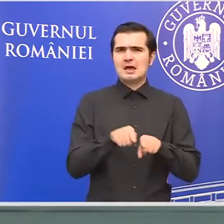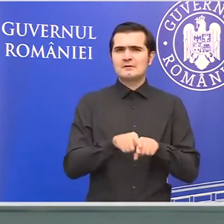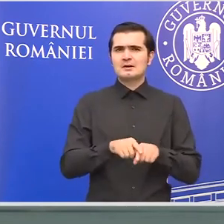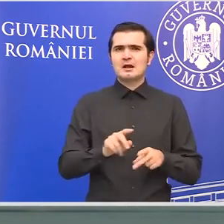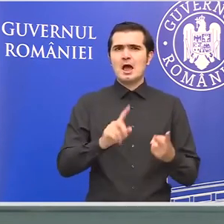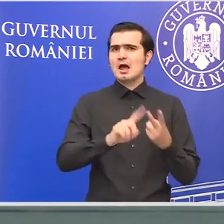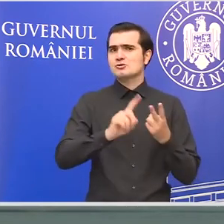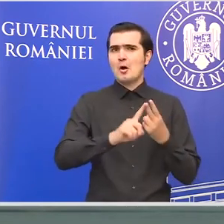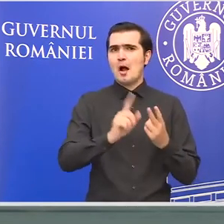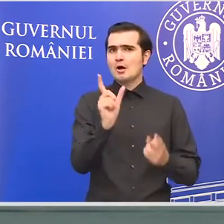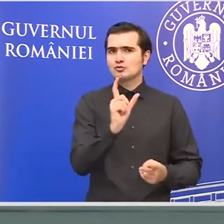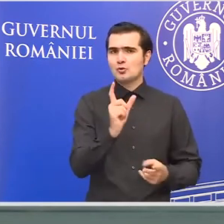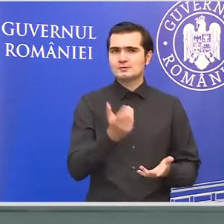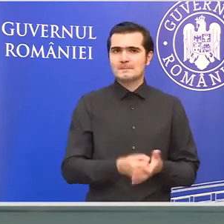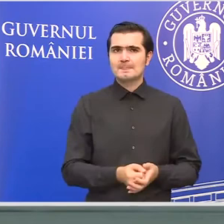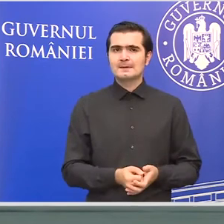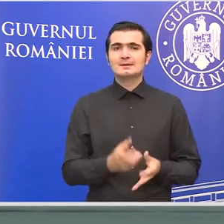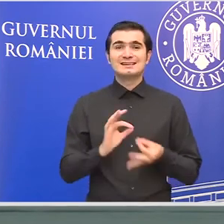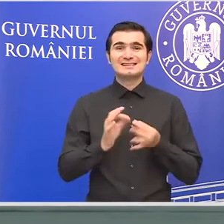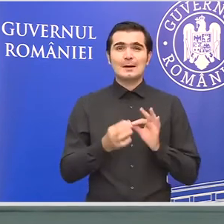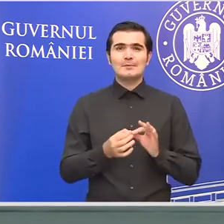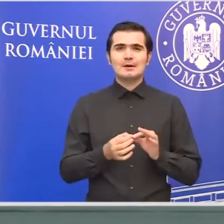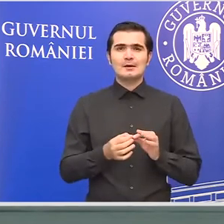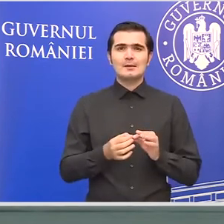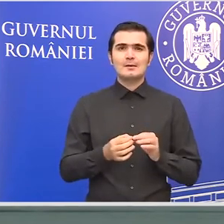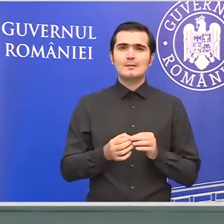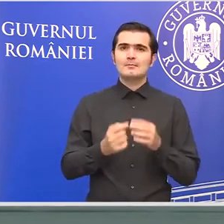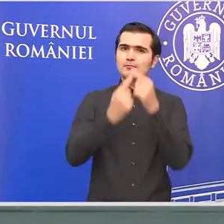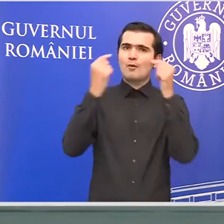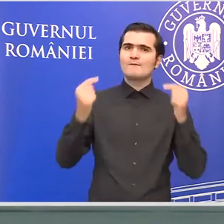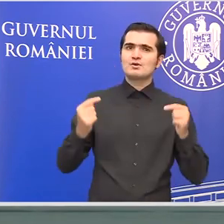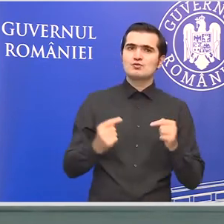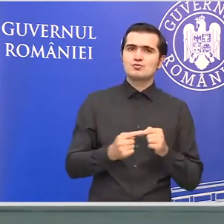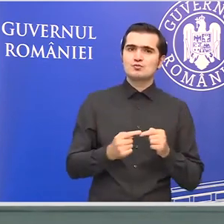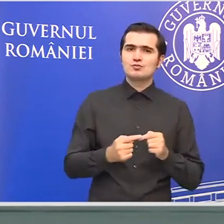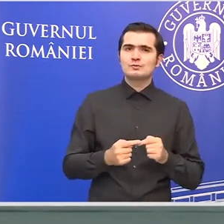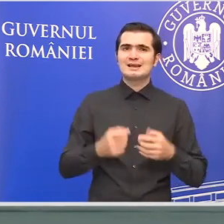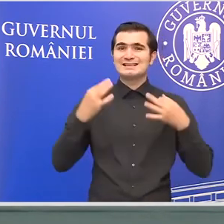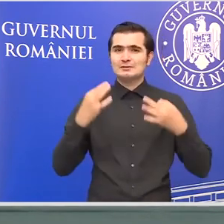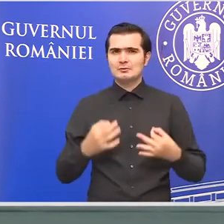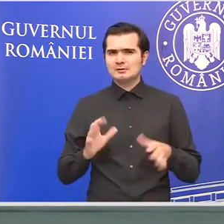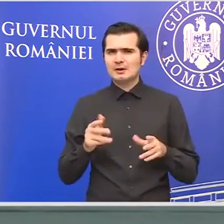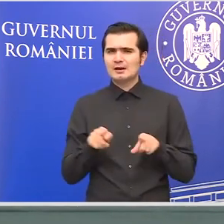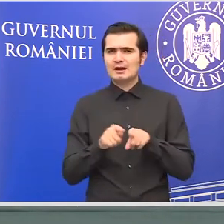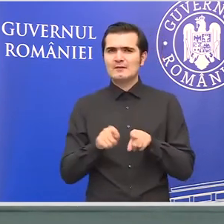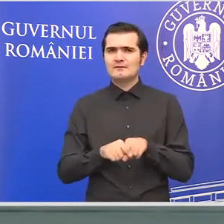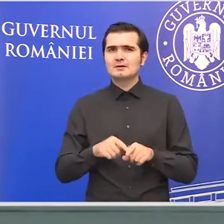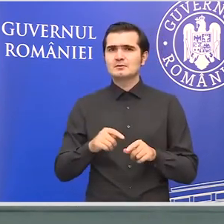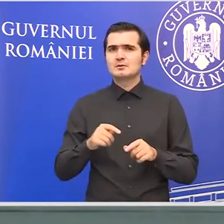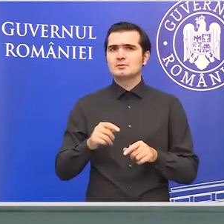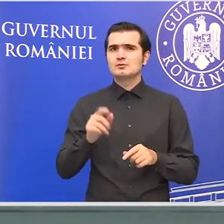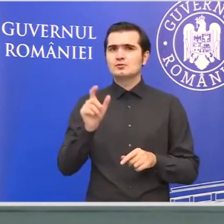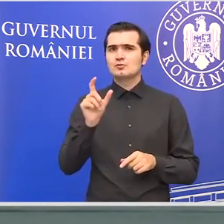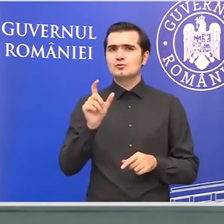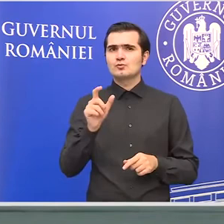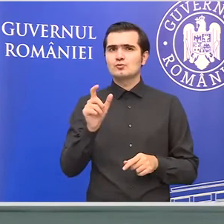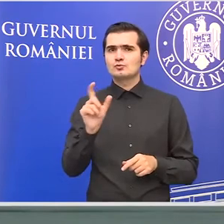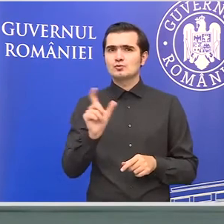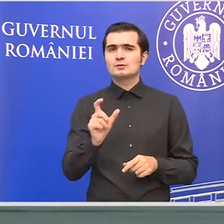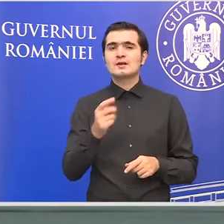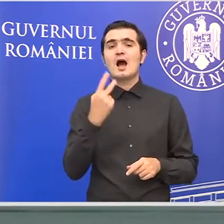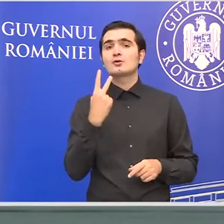2. Deci, practic, profilul de siguranță din datele disponibile pare similar cu doza 2 și, de asemenea, datele